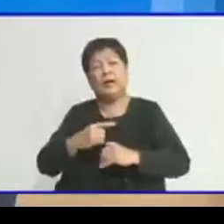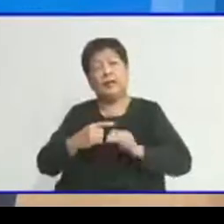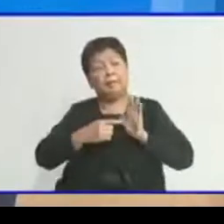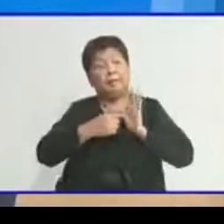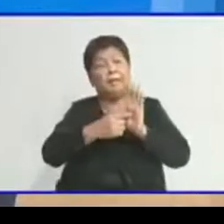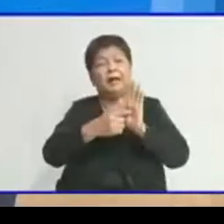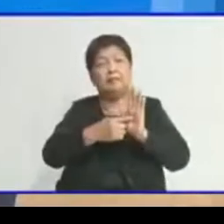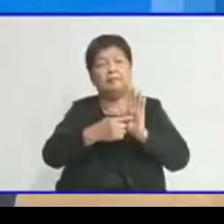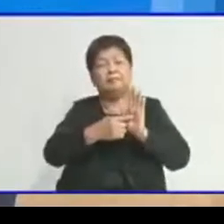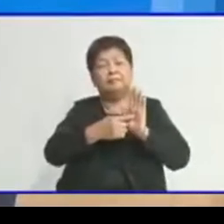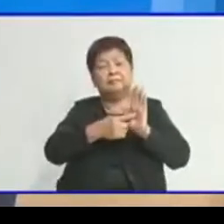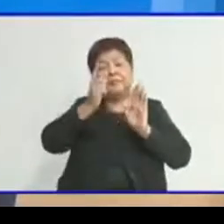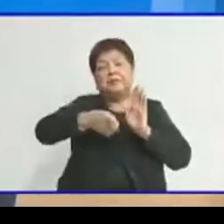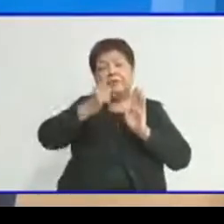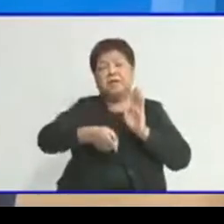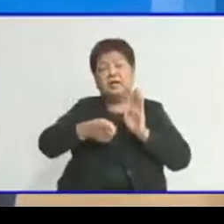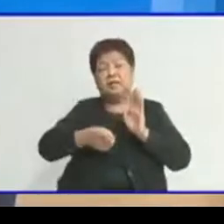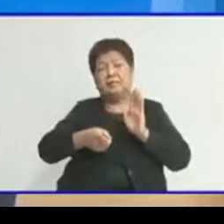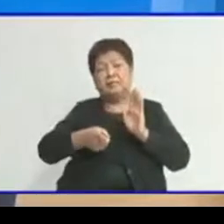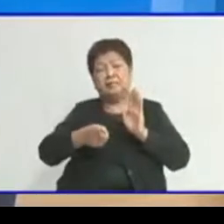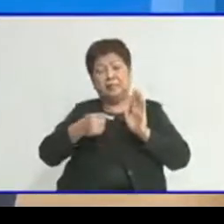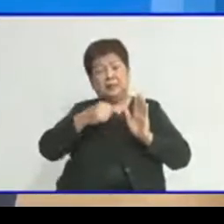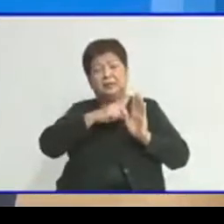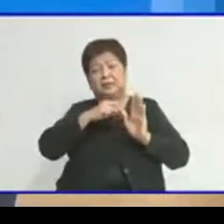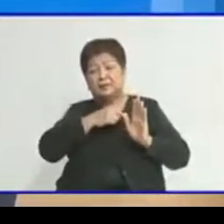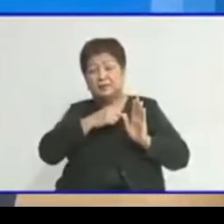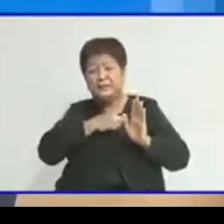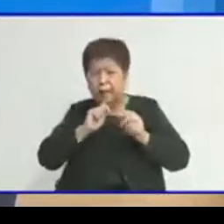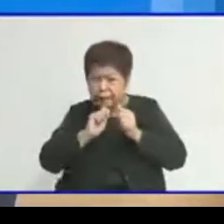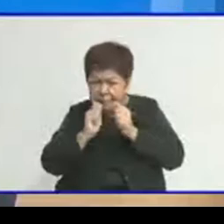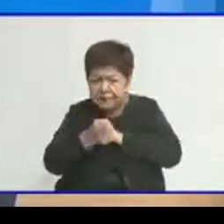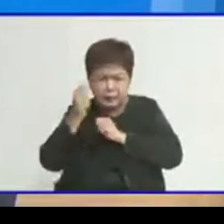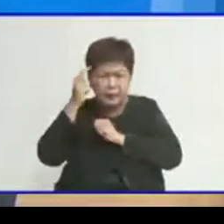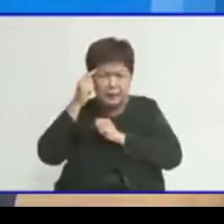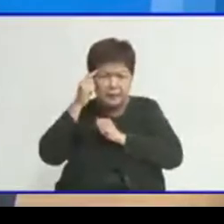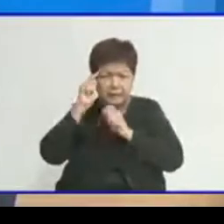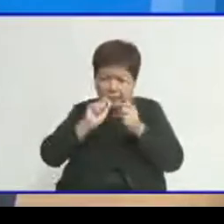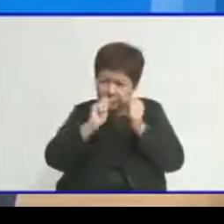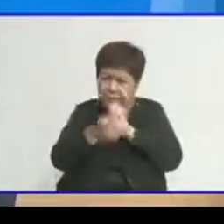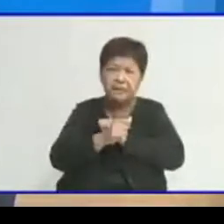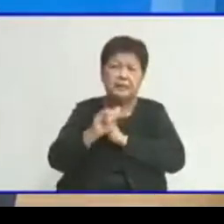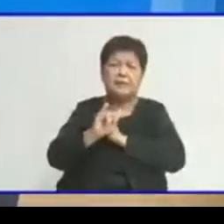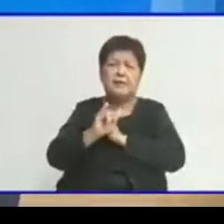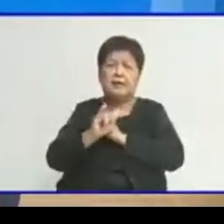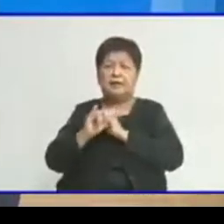ที่เกิดตามมาคือเรามองว่านั่นคือเขานี่คือเราการสร้างความเป็นเขาเป็นเรามันเกิดขึ้นผ่